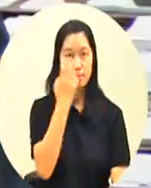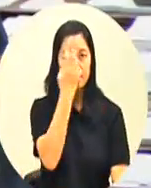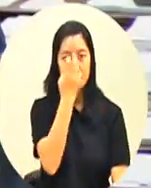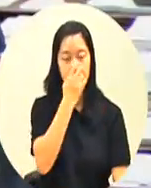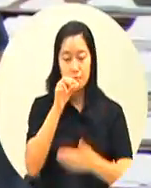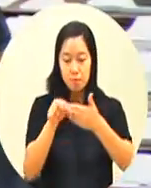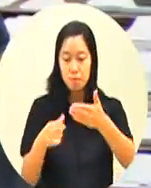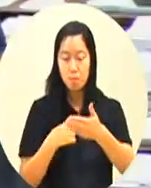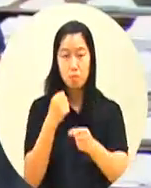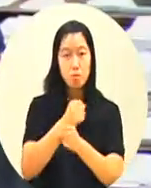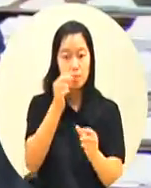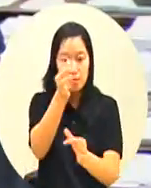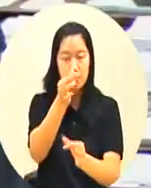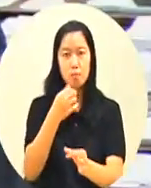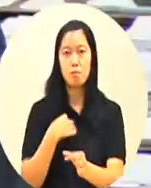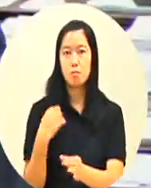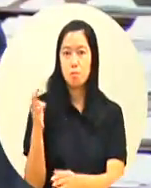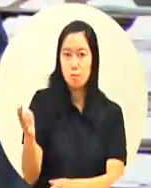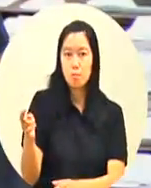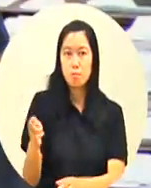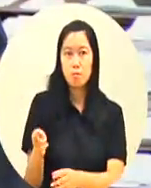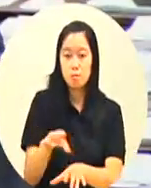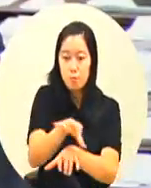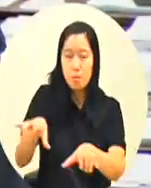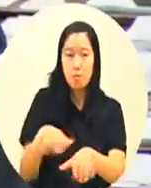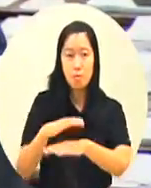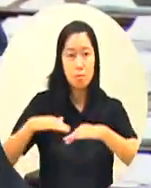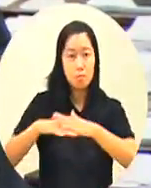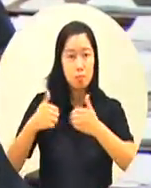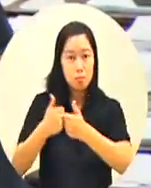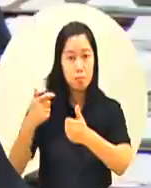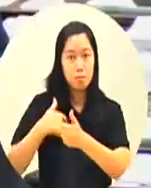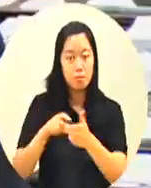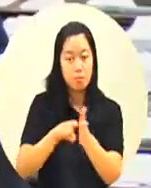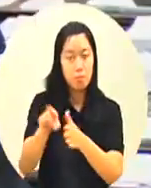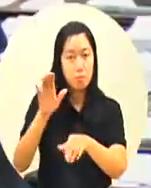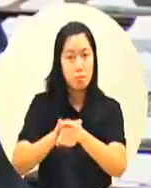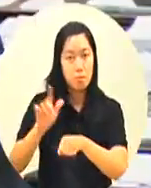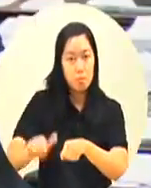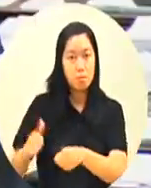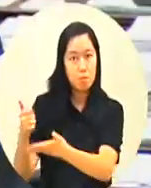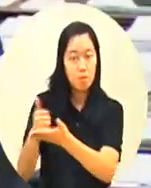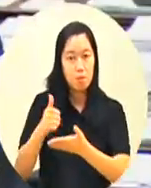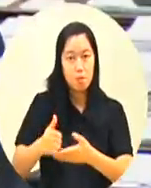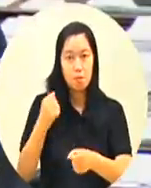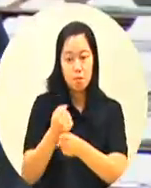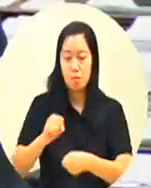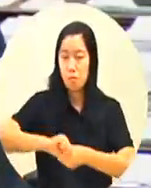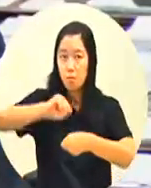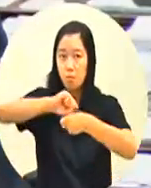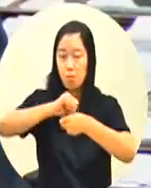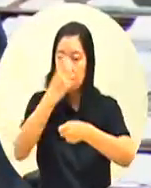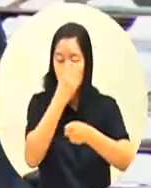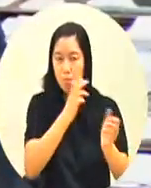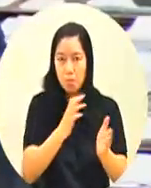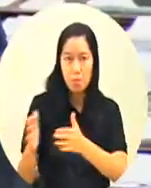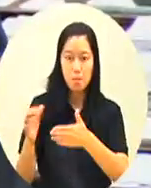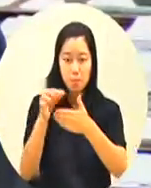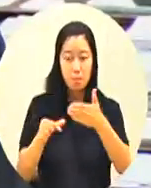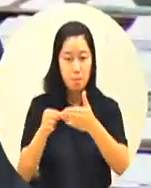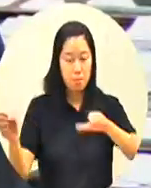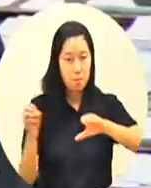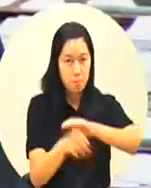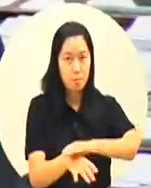整，我也是也请这个环境法学会的这些学者来协助，然后增加很多管理的条例，希望把这个